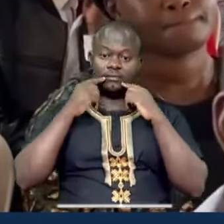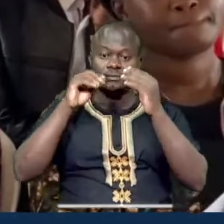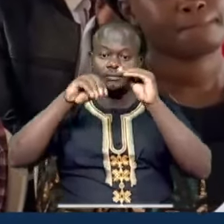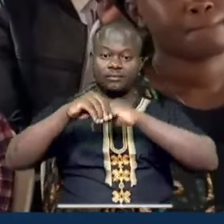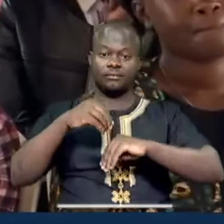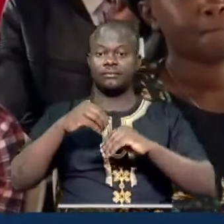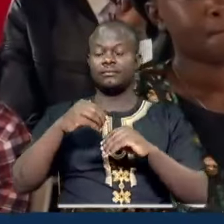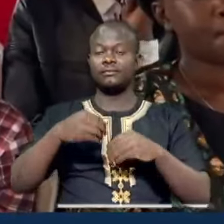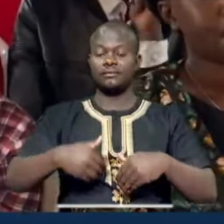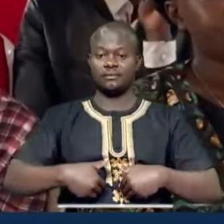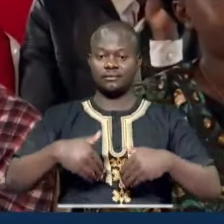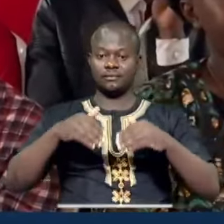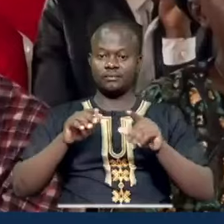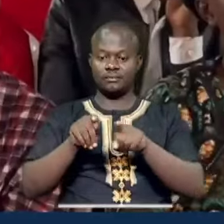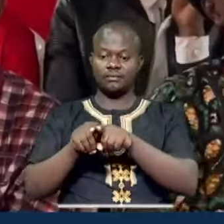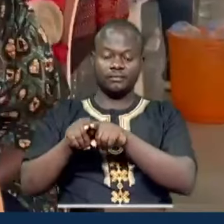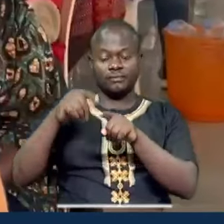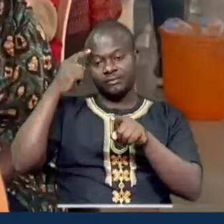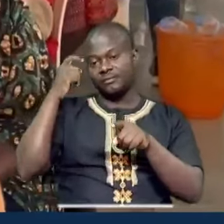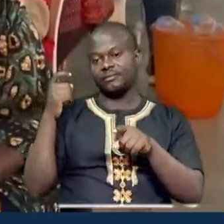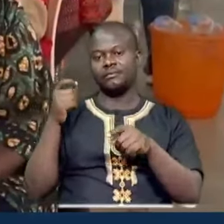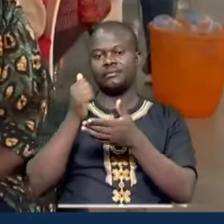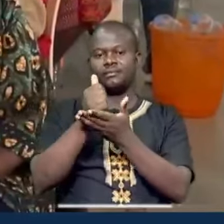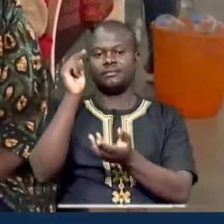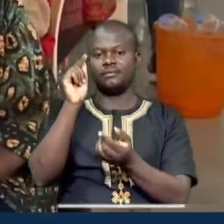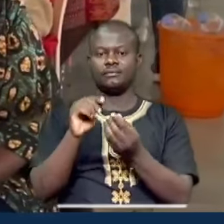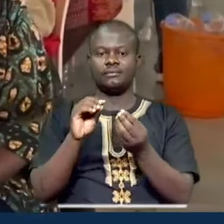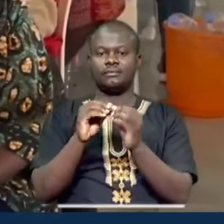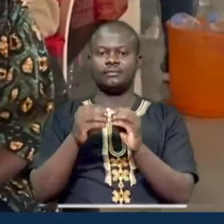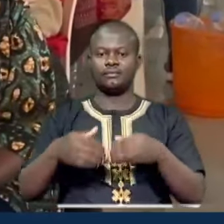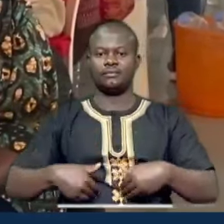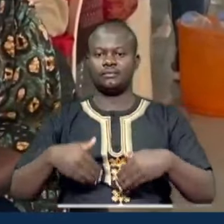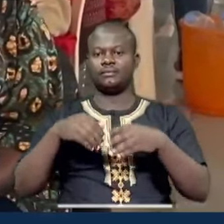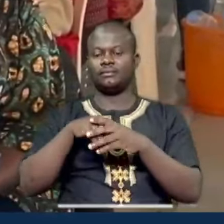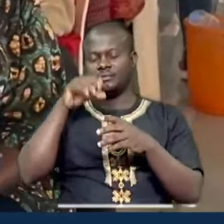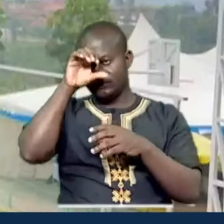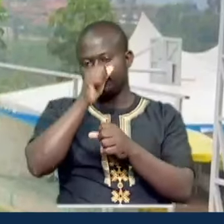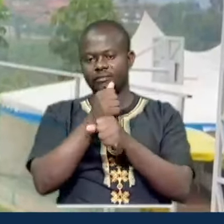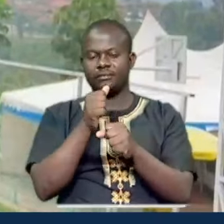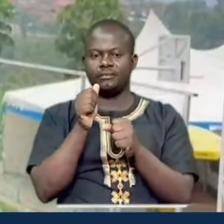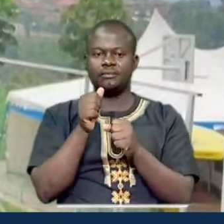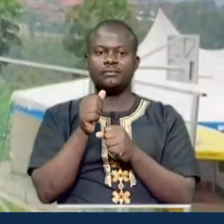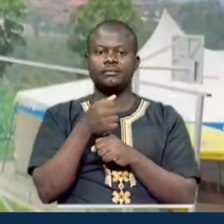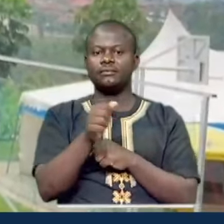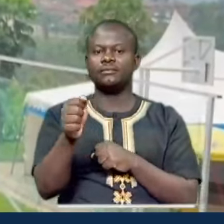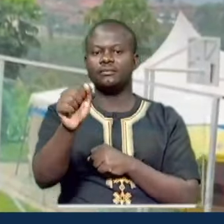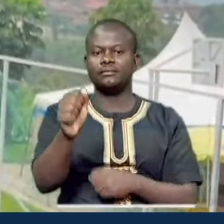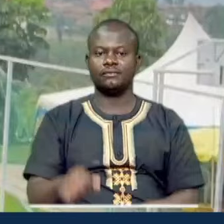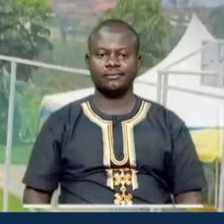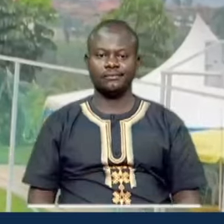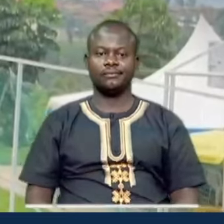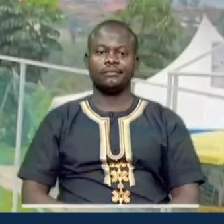Rungano Ndota ari indashyikirwa kuko byabafashije kugabanya umubare w'urubyiruko rwari mu bushomeri n'ubuzererezi. Ibikorwa byayo